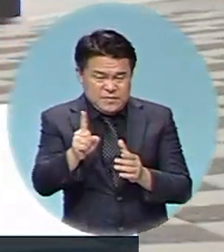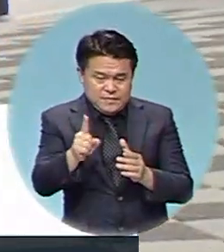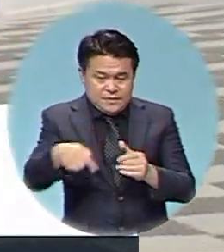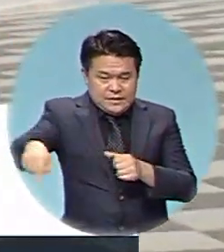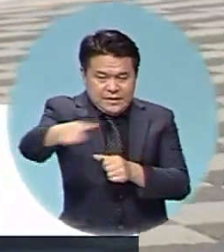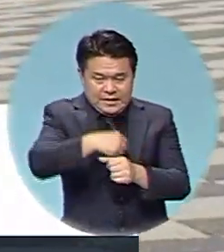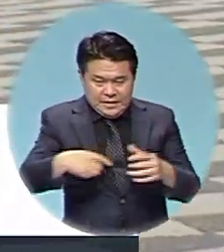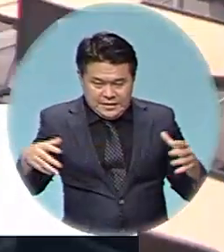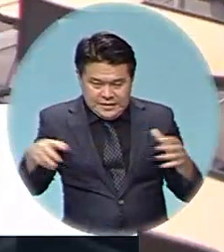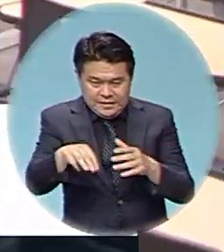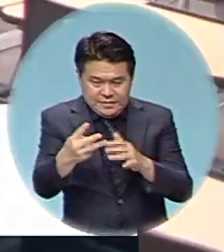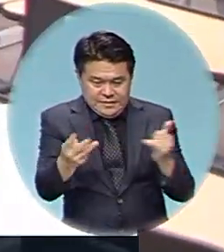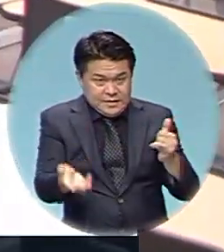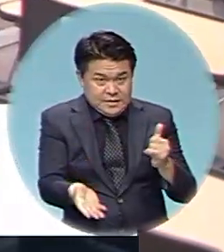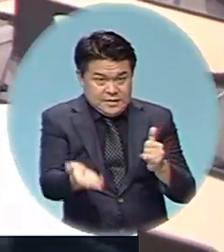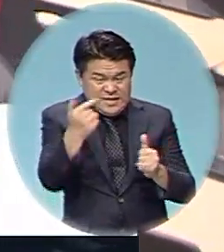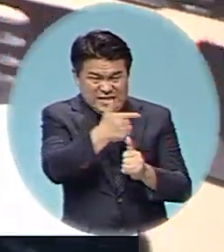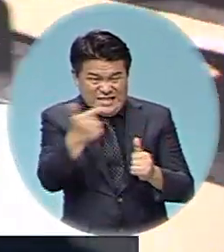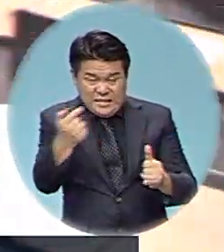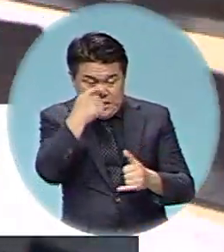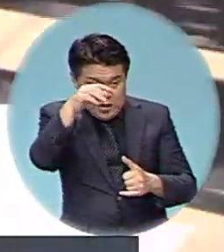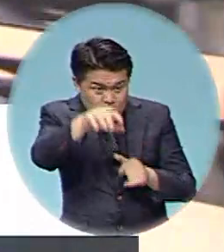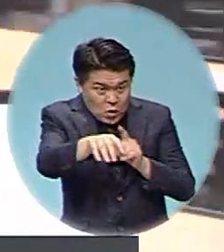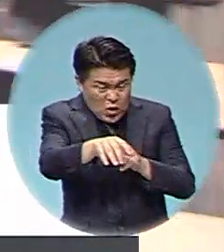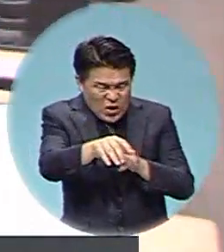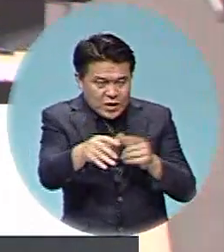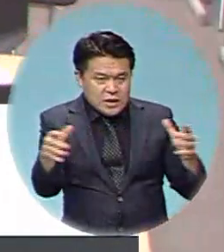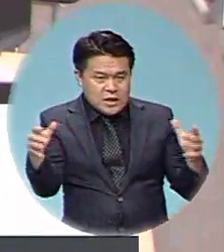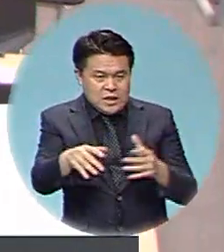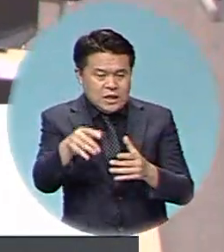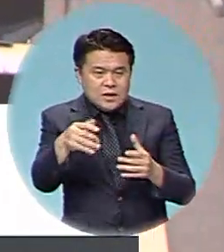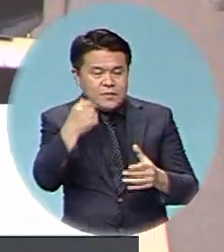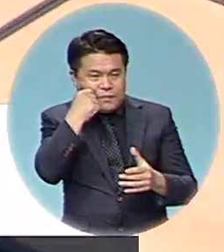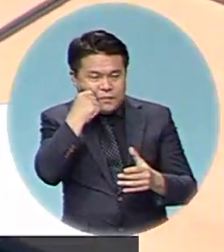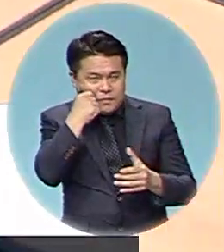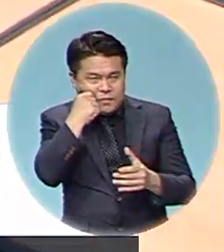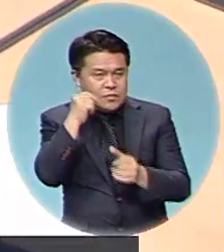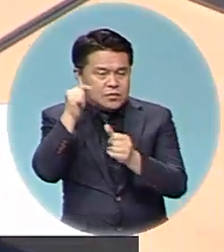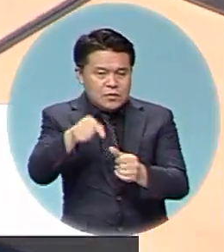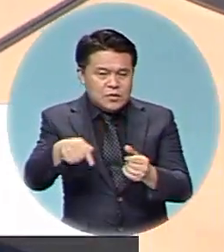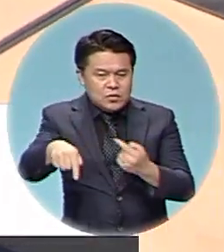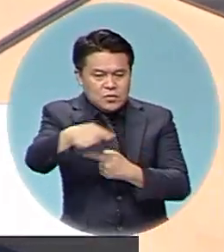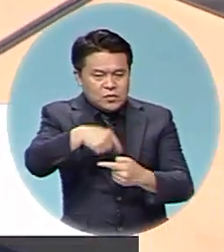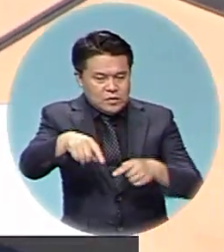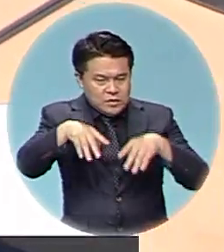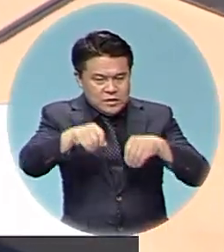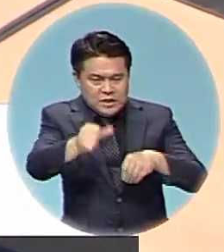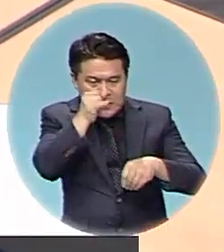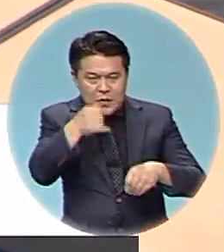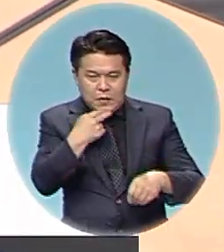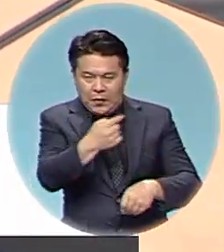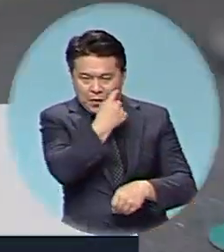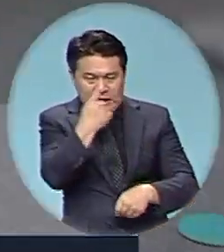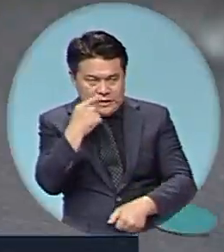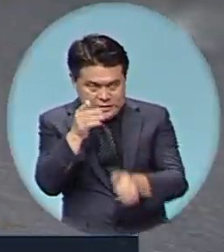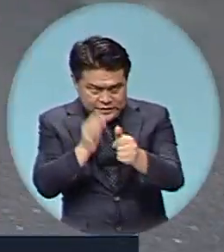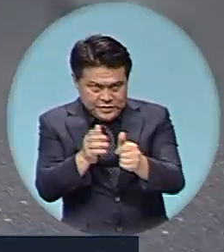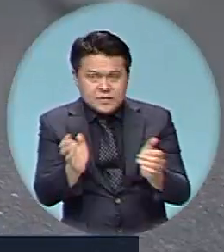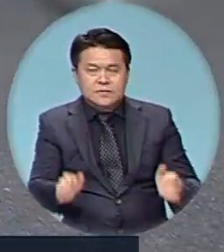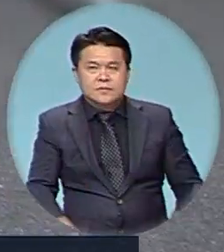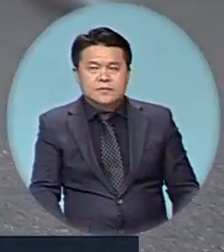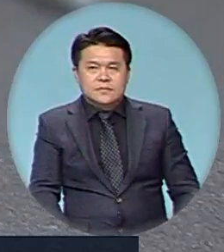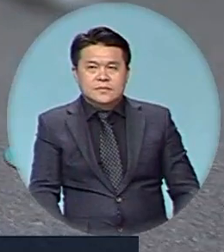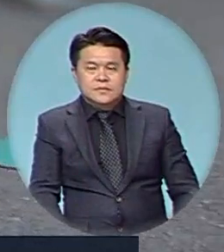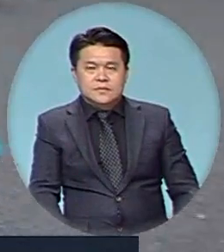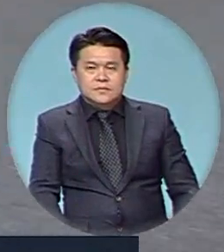합동으로 300인 이상 대형학원이 집합금지 명령에 따라 운영을 중단했는지 여부도 점검할 것을 요청했습니다.